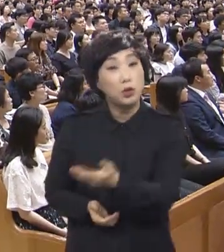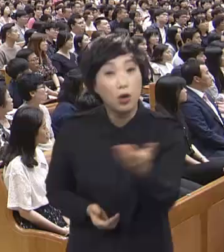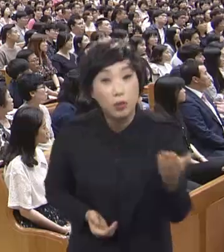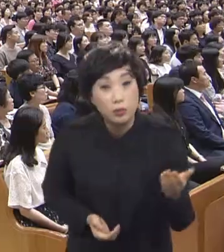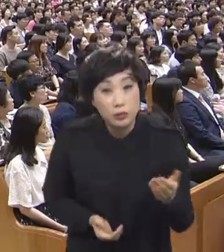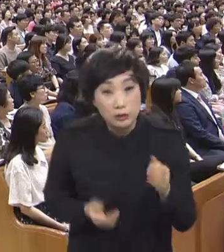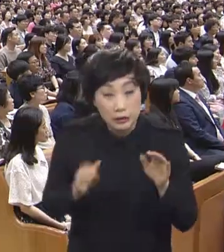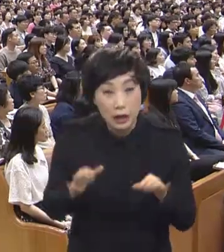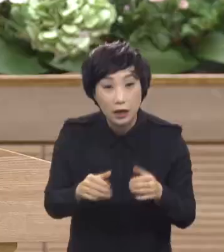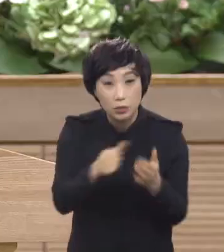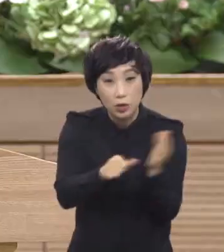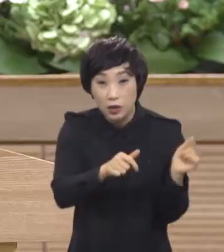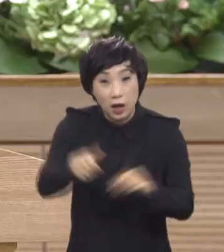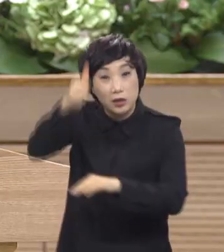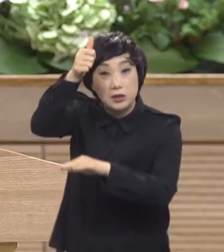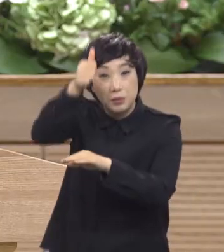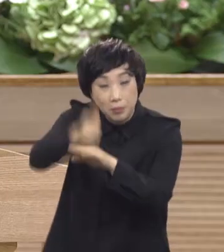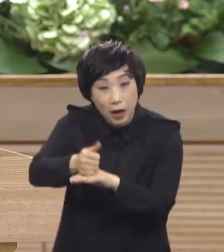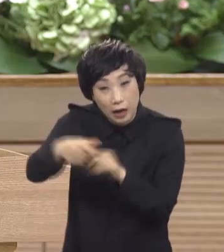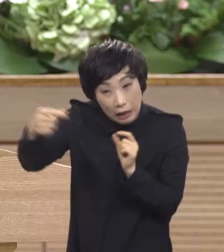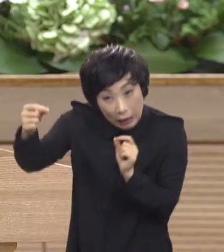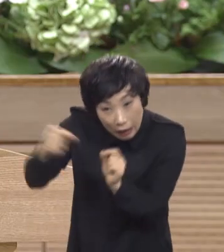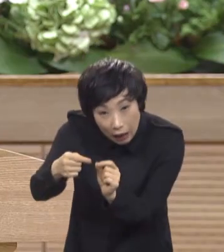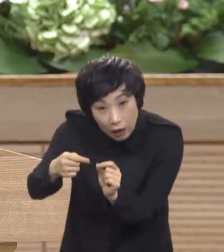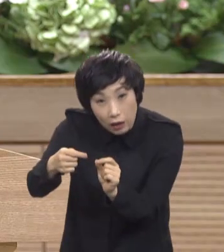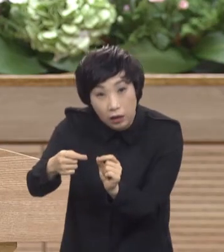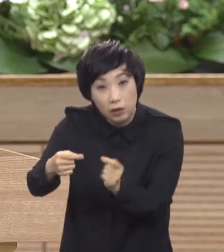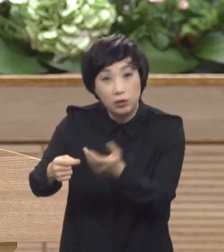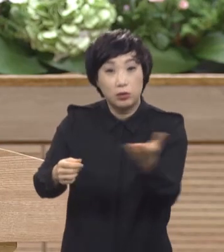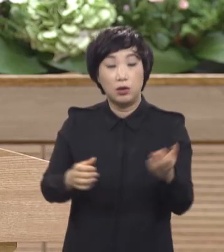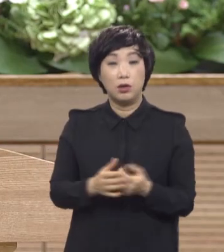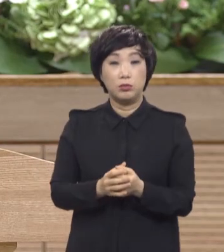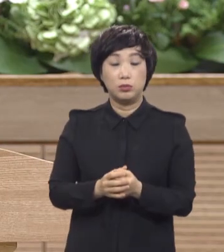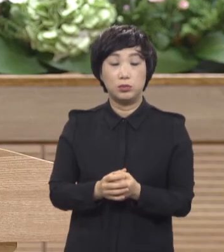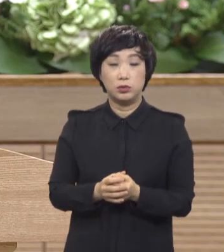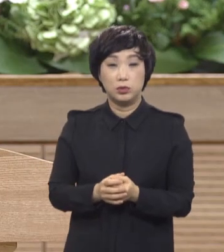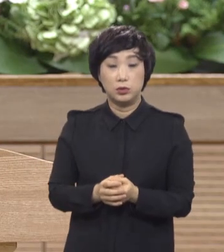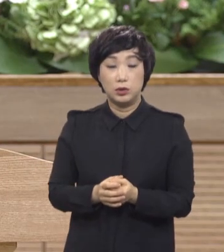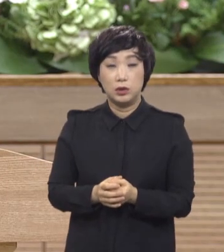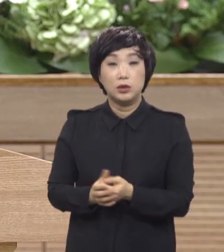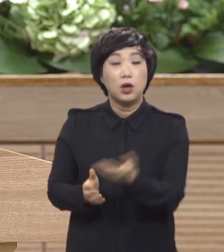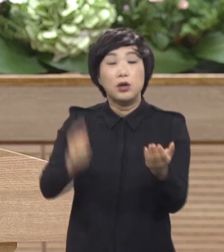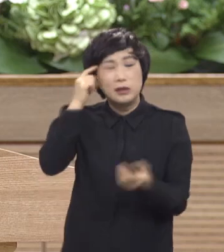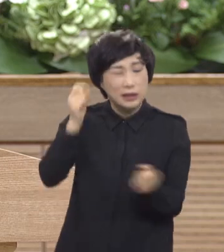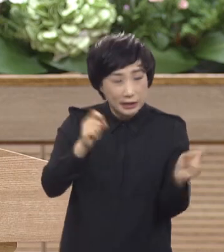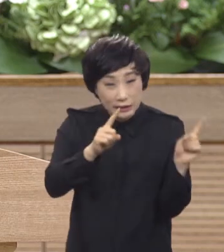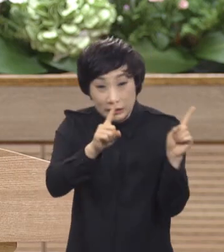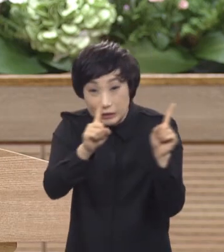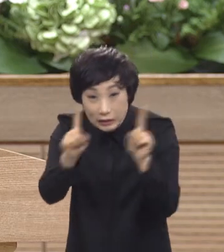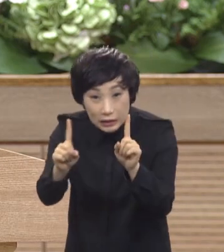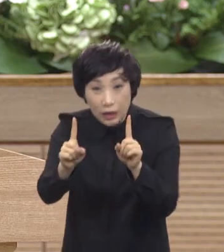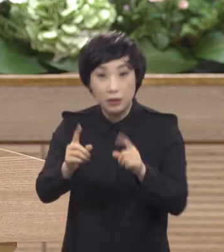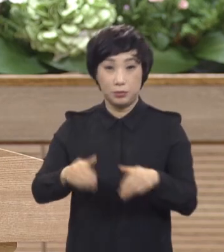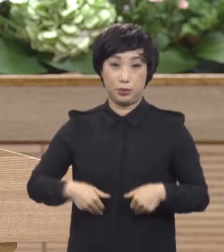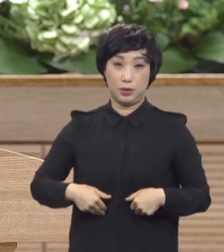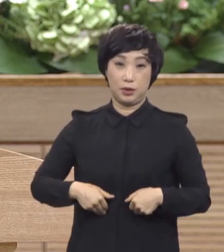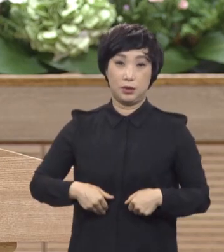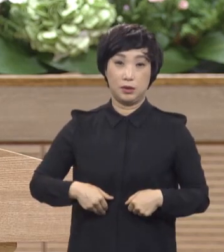만물의 마지막에 가까웠으니 그럼으로도 너희는 정신 차려라